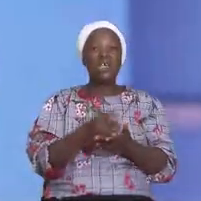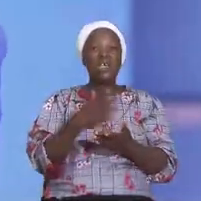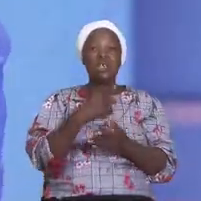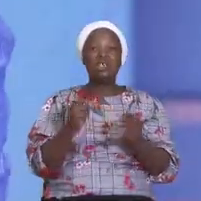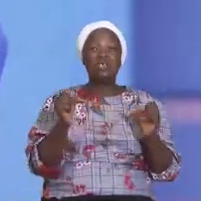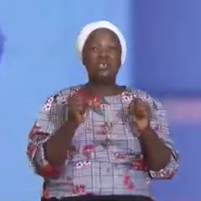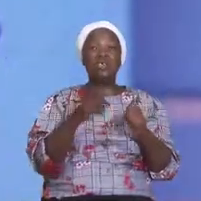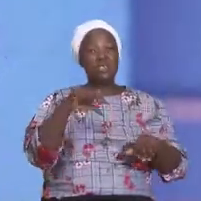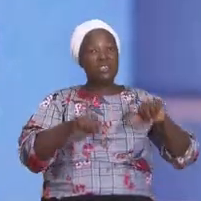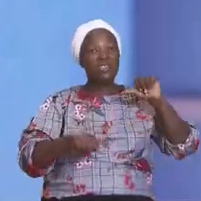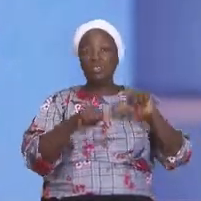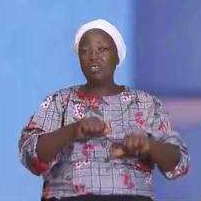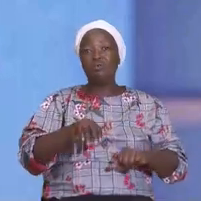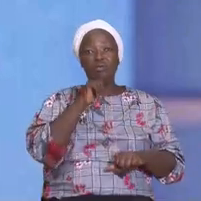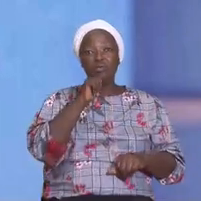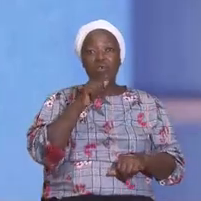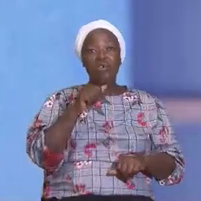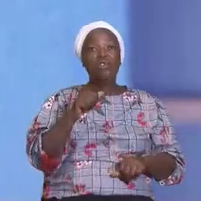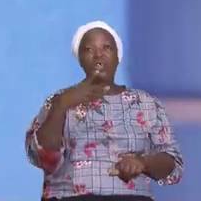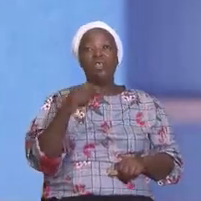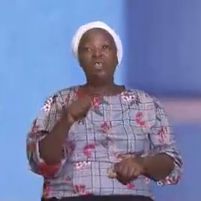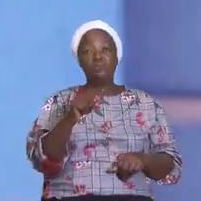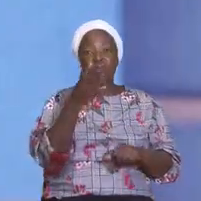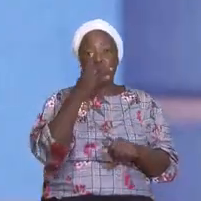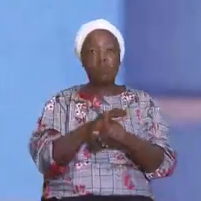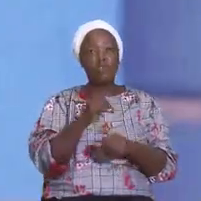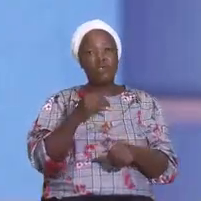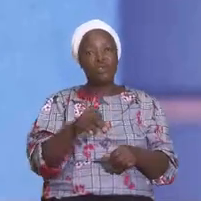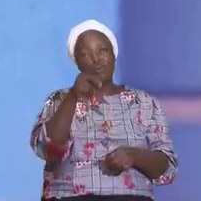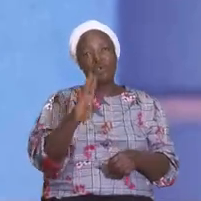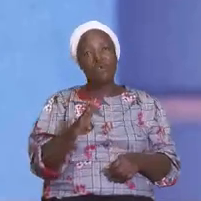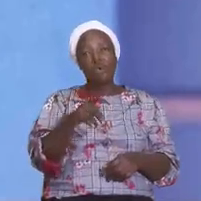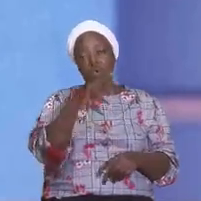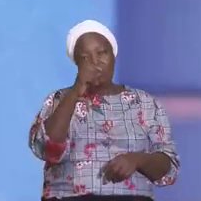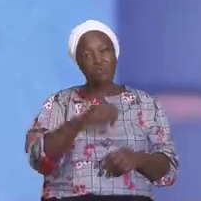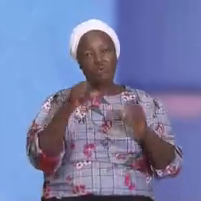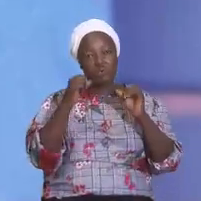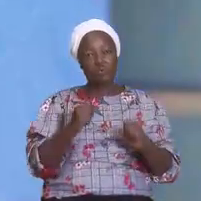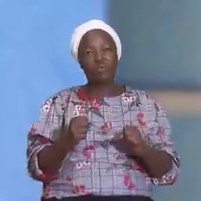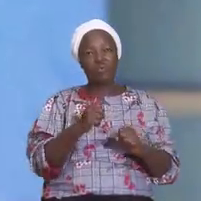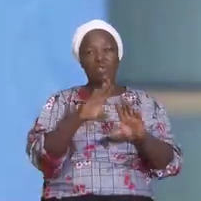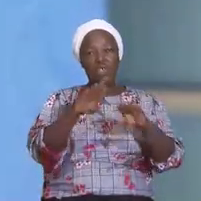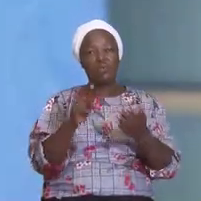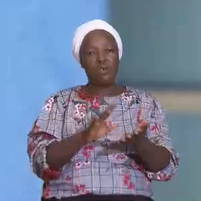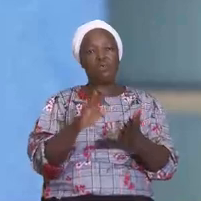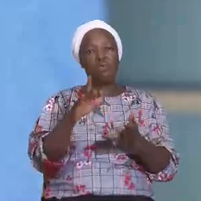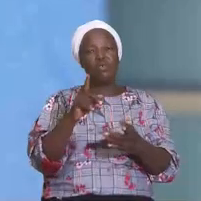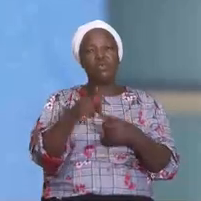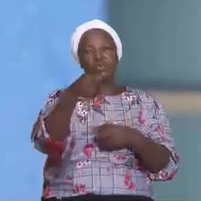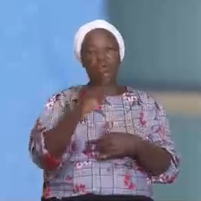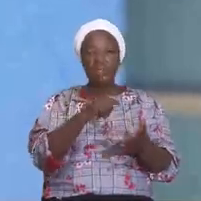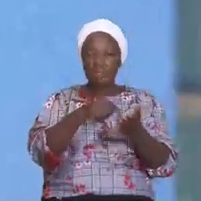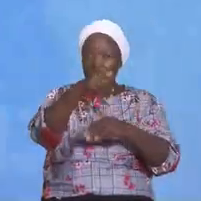Verset 20. Il ne douta point par incrédulité au sujet de la promesse de Dieu, mais il fut fortifié par la